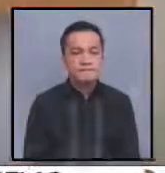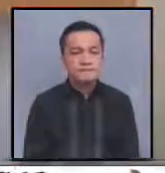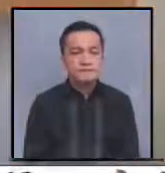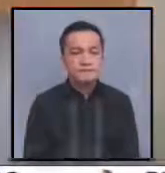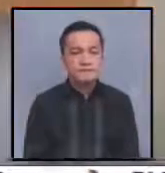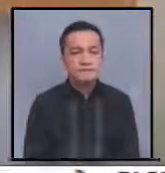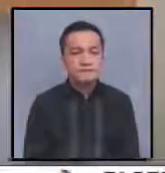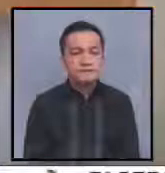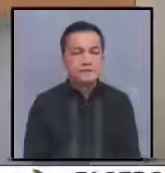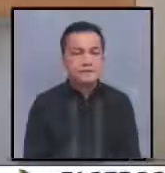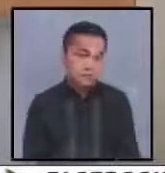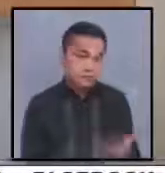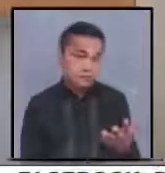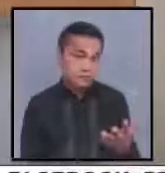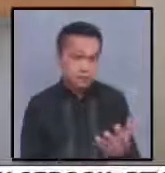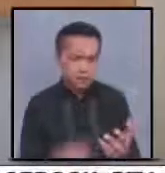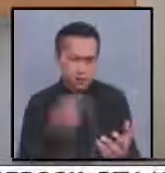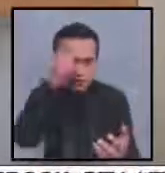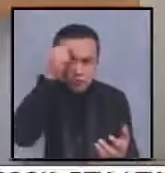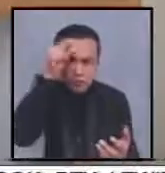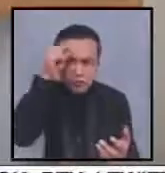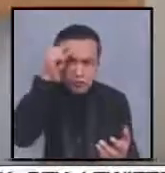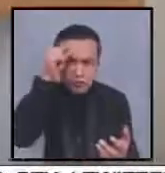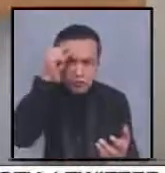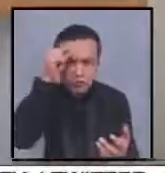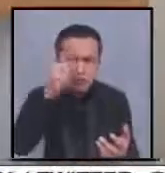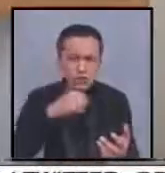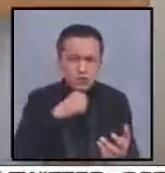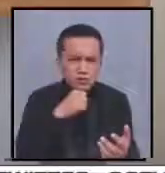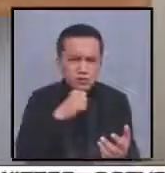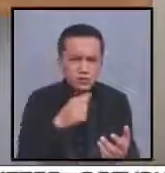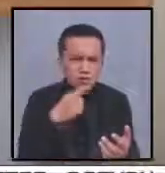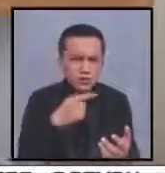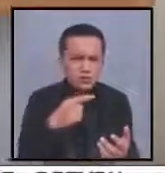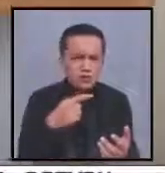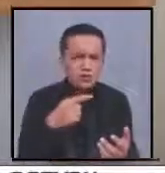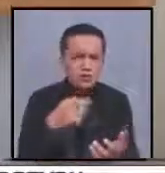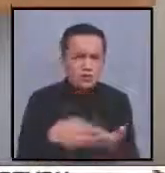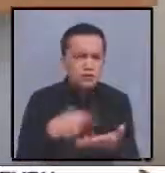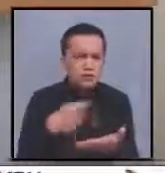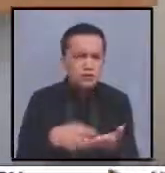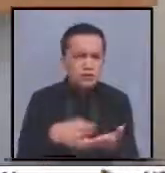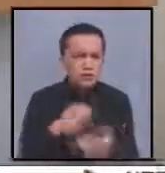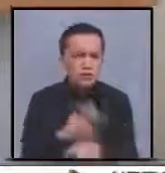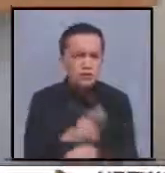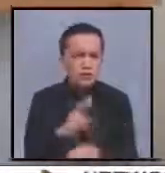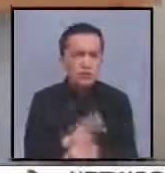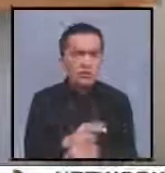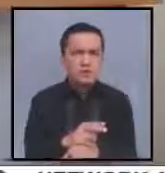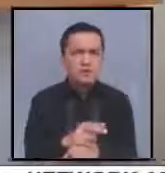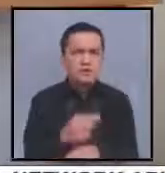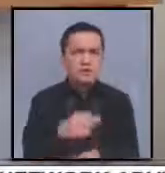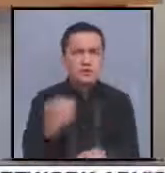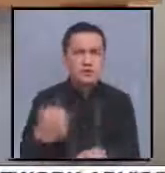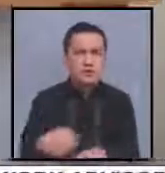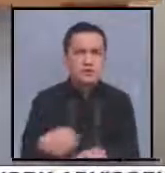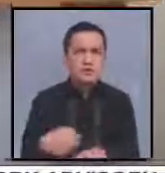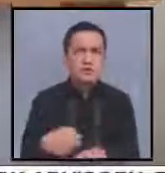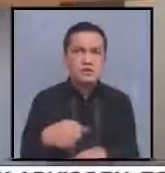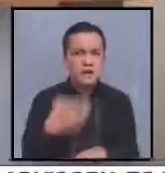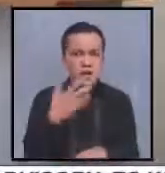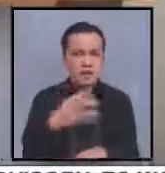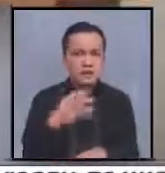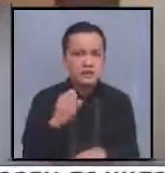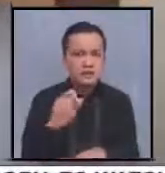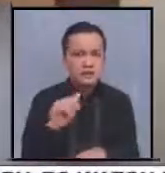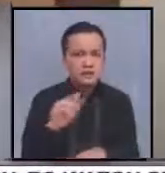Baka nagtataka po kayo kung bakit hindi prawns o hindi po ng ating gagamitin for our Chinese-style hot salad. Dahil po, medyo may